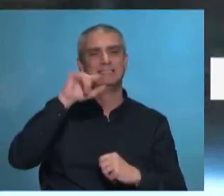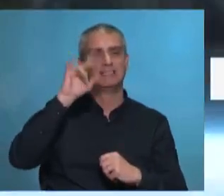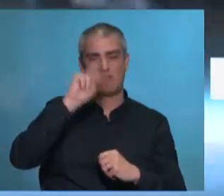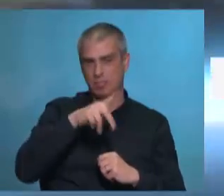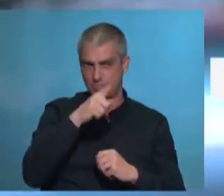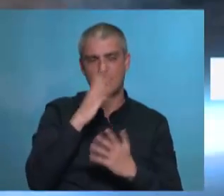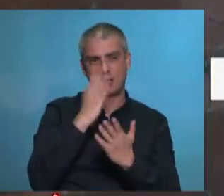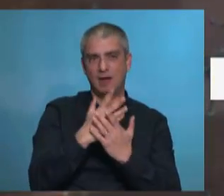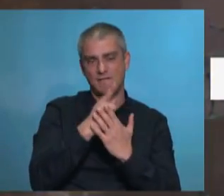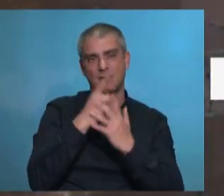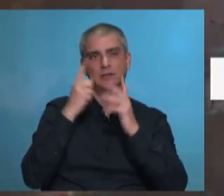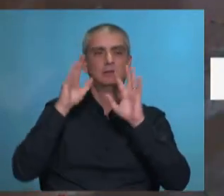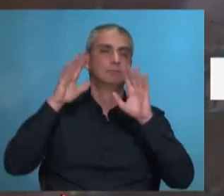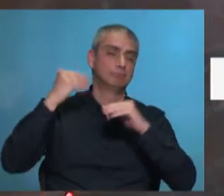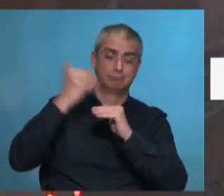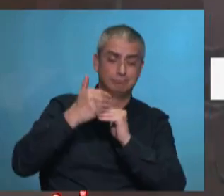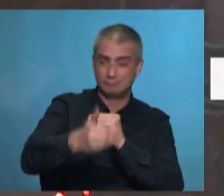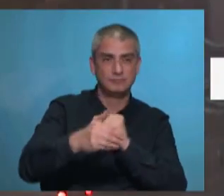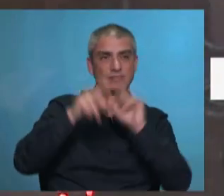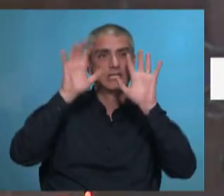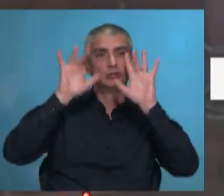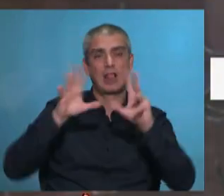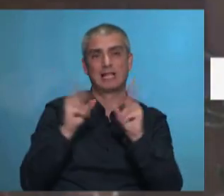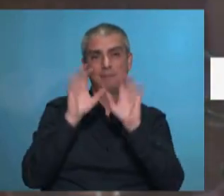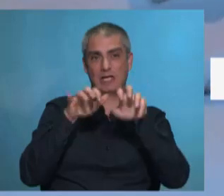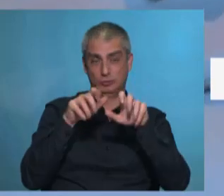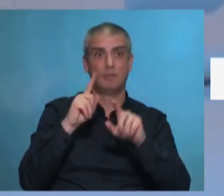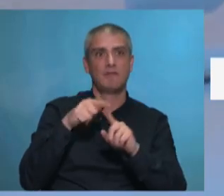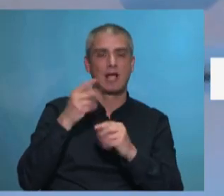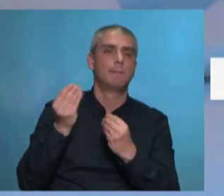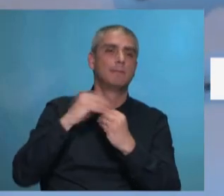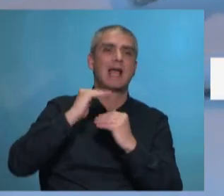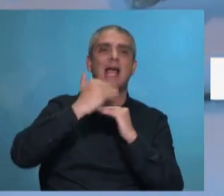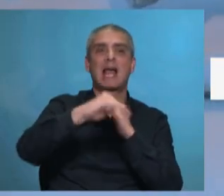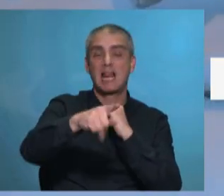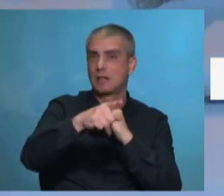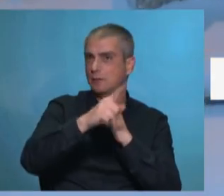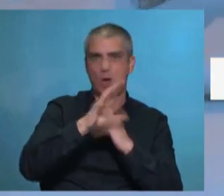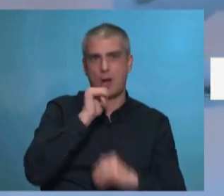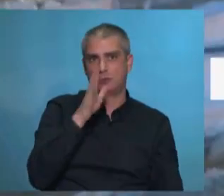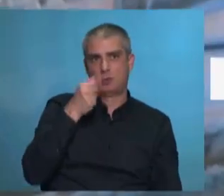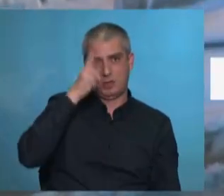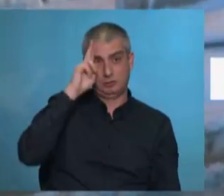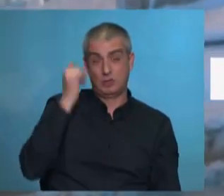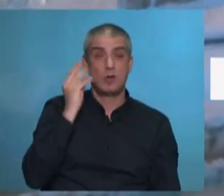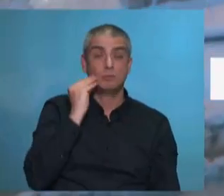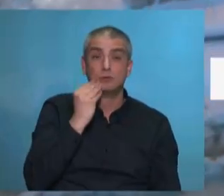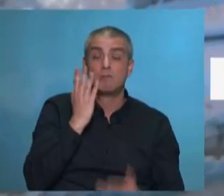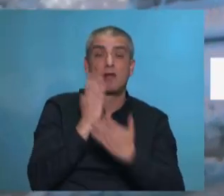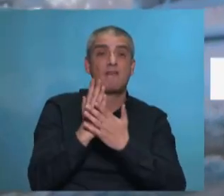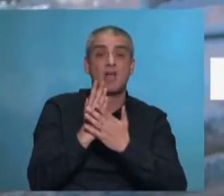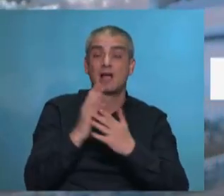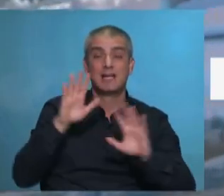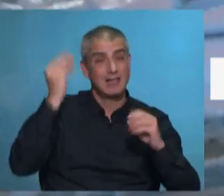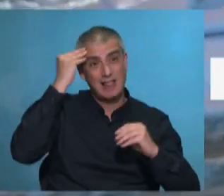שמעורב בשלג, וכולם מחכים לראות את השלג שיגיע גם להרי הגליל, שם לא לקחו סיכונים, היום בצהריים כבר שחררו